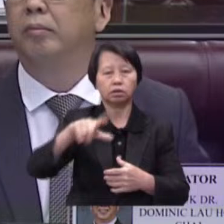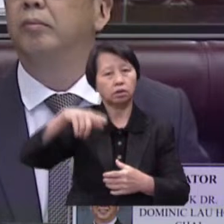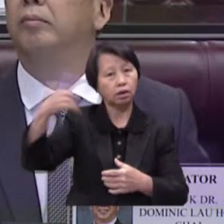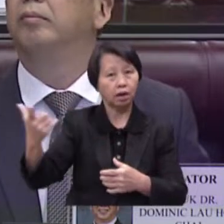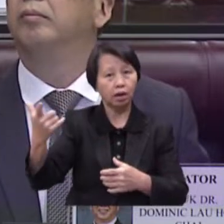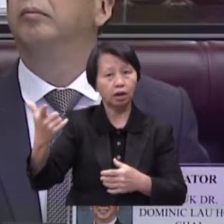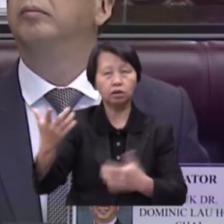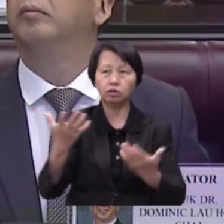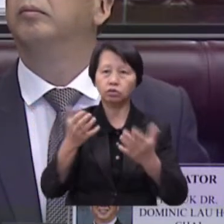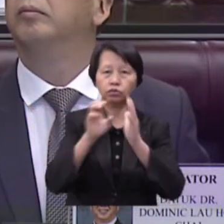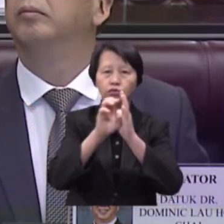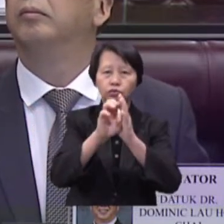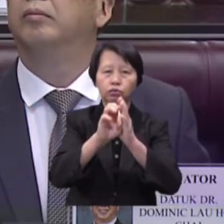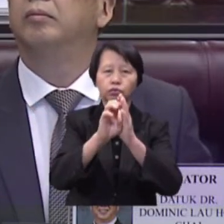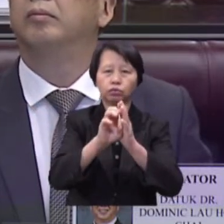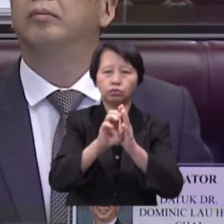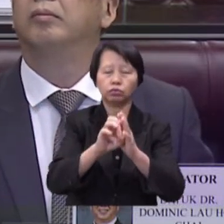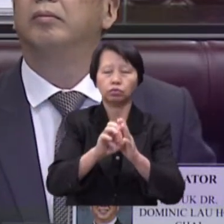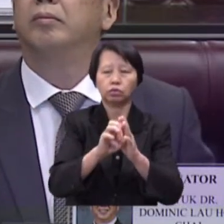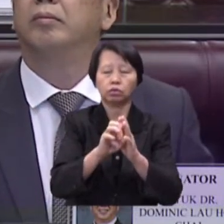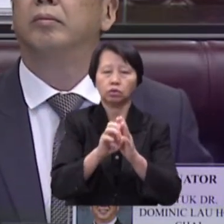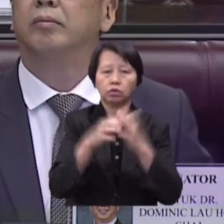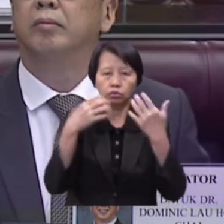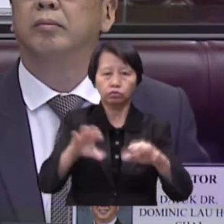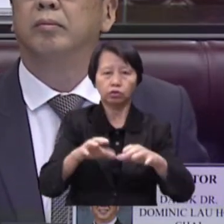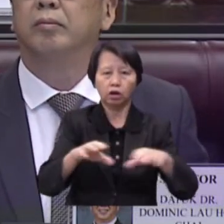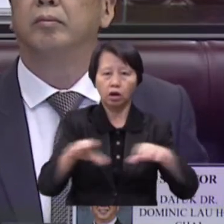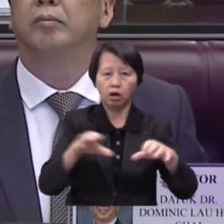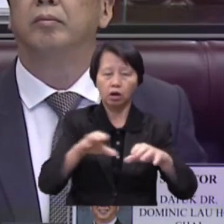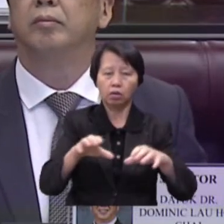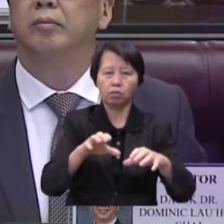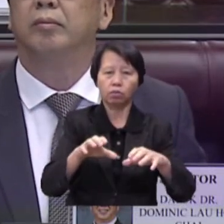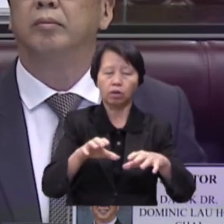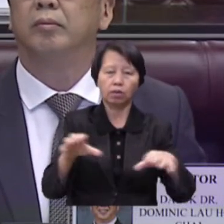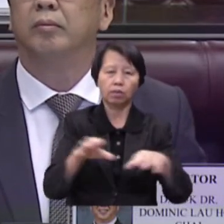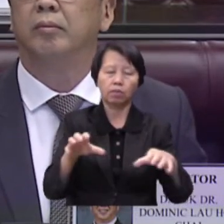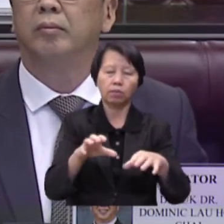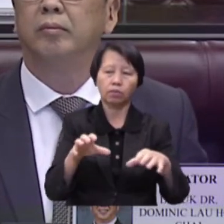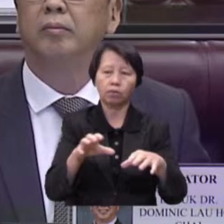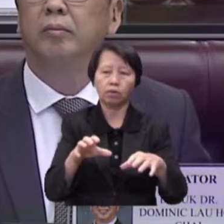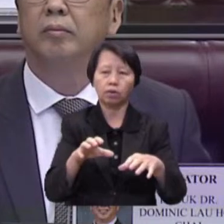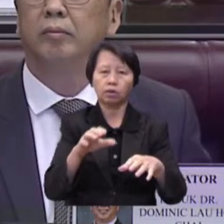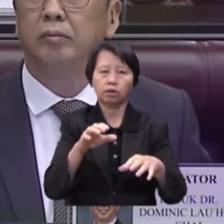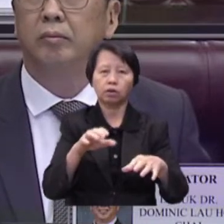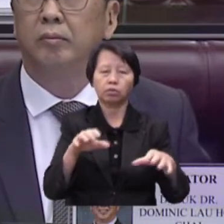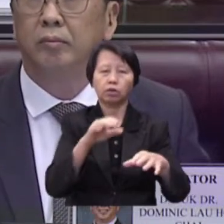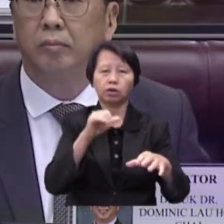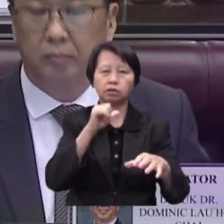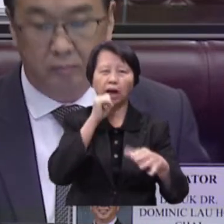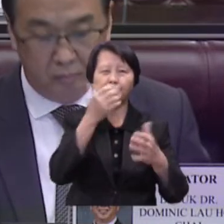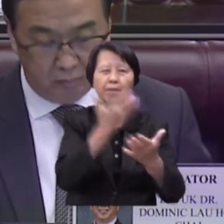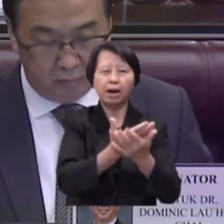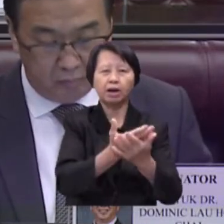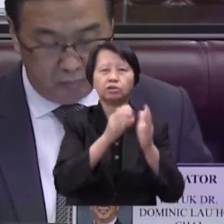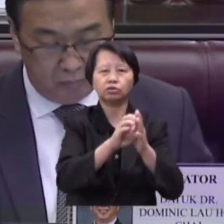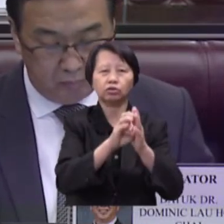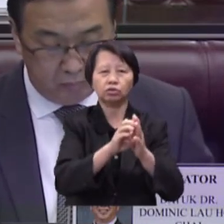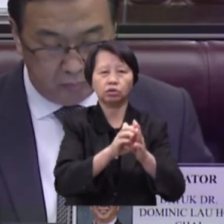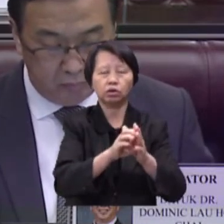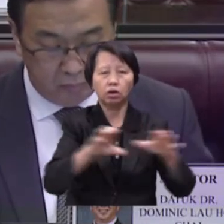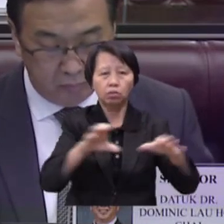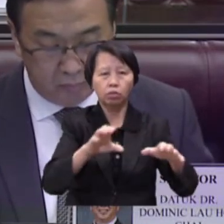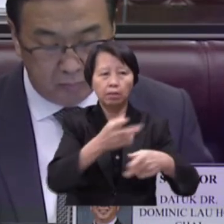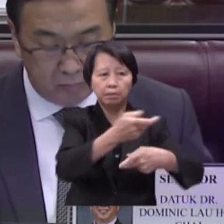mereka telah melakukan perkara yang tidak baik seperti membuat